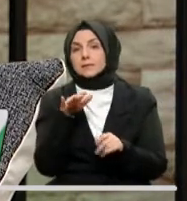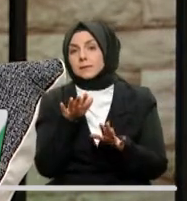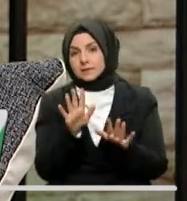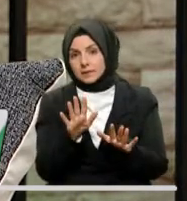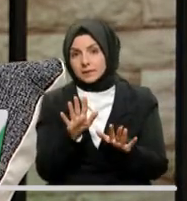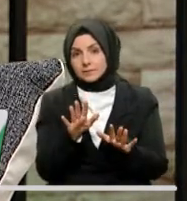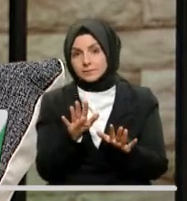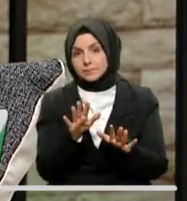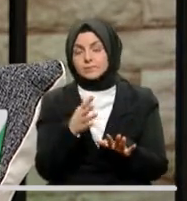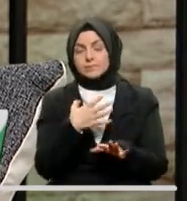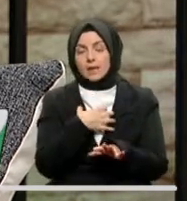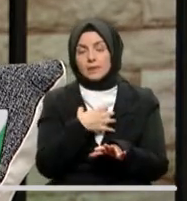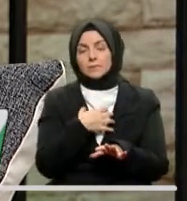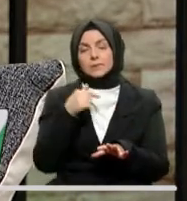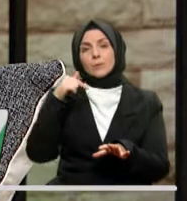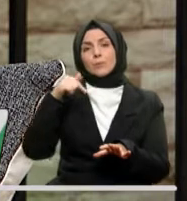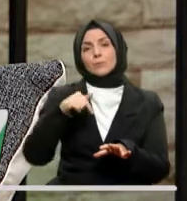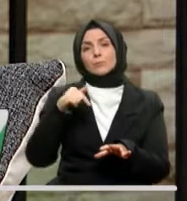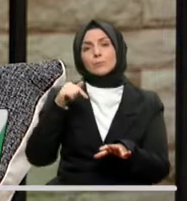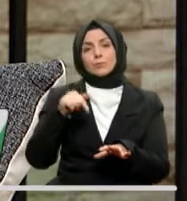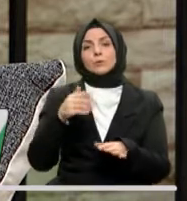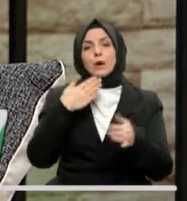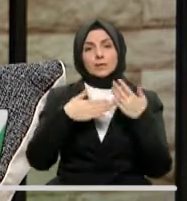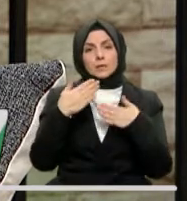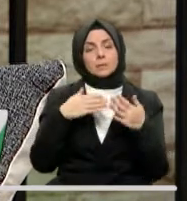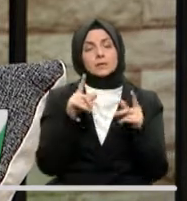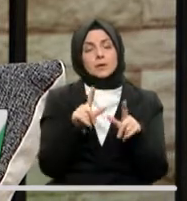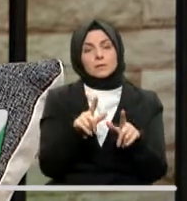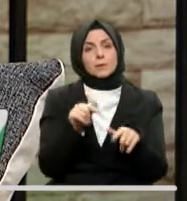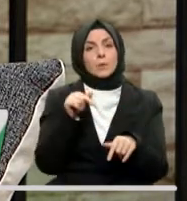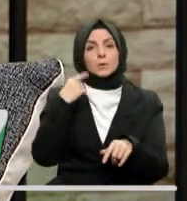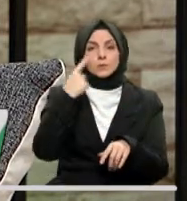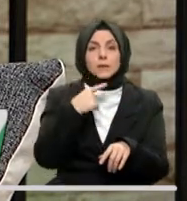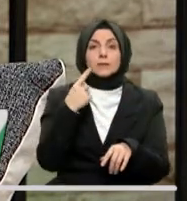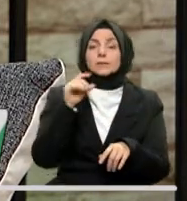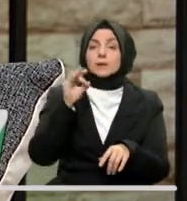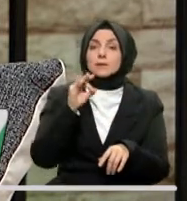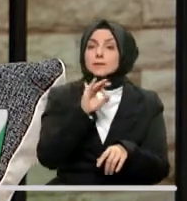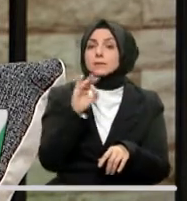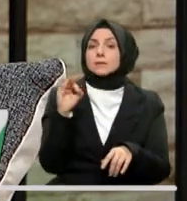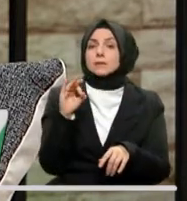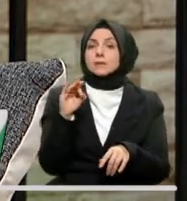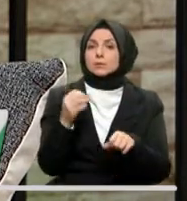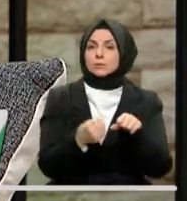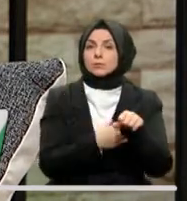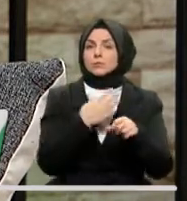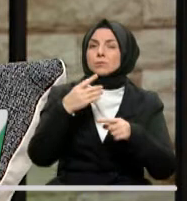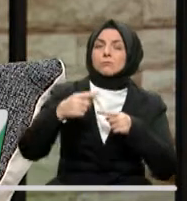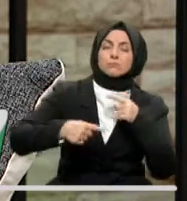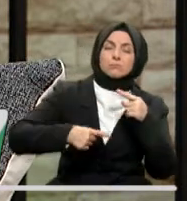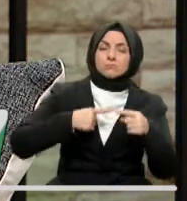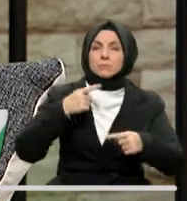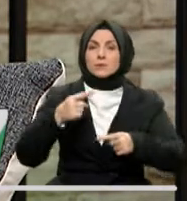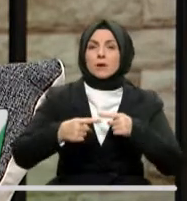olmadığını kendimize fark ettirebilmek lazım yani o yüzden değersizlik duygusu herkese zaman zaman farklı durumlarda ortaya çıkabilir